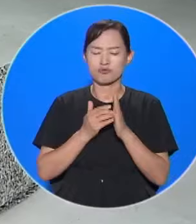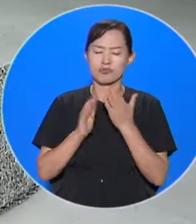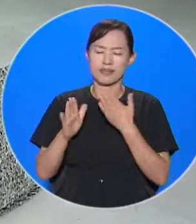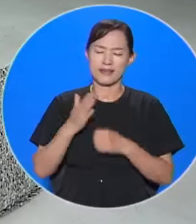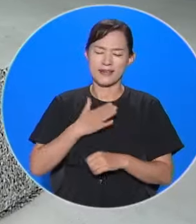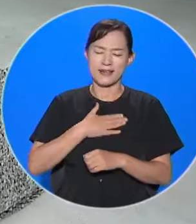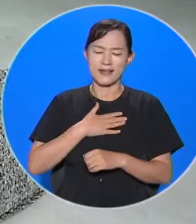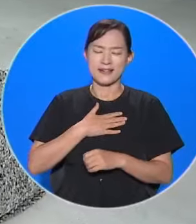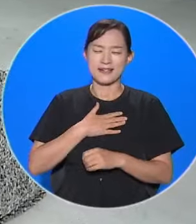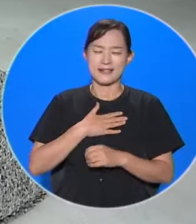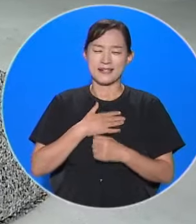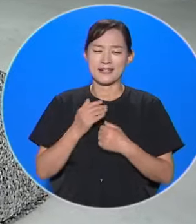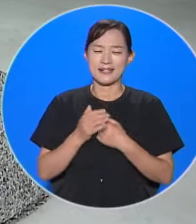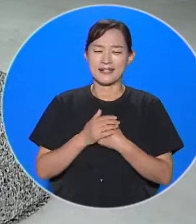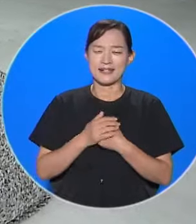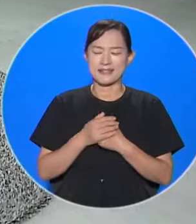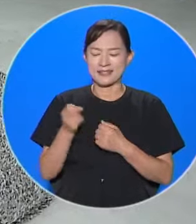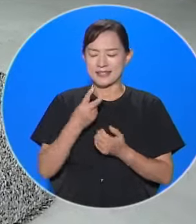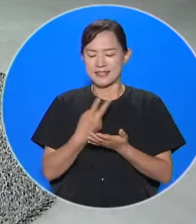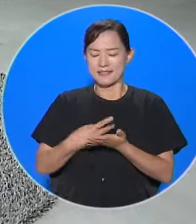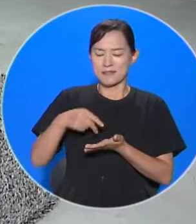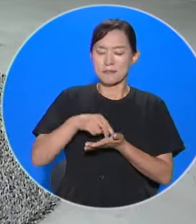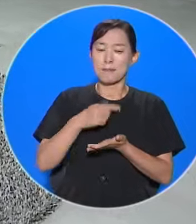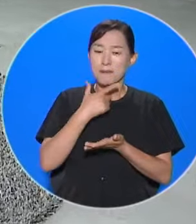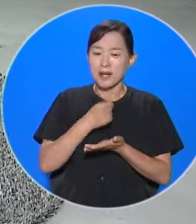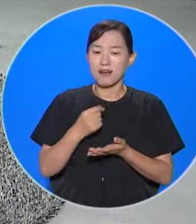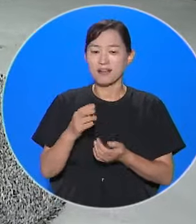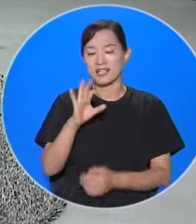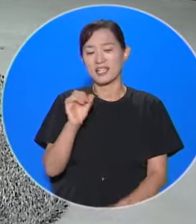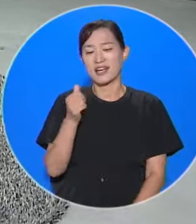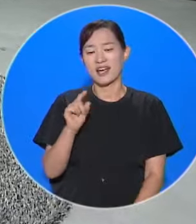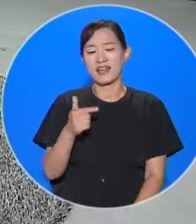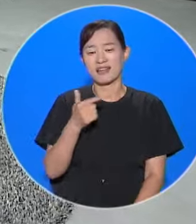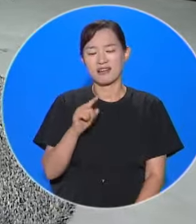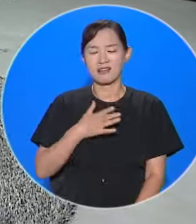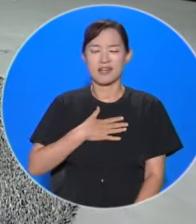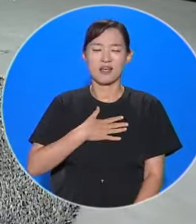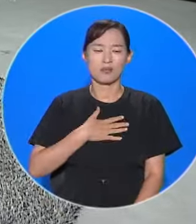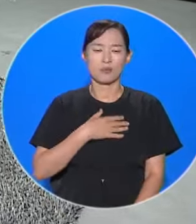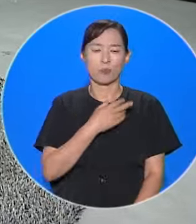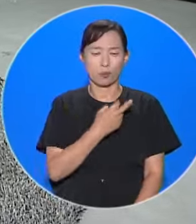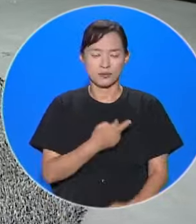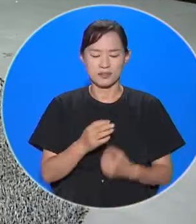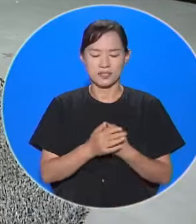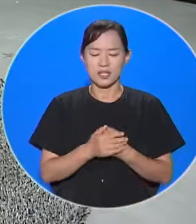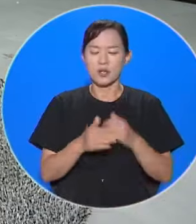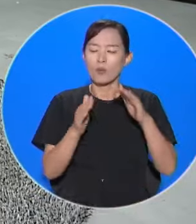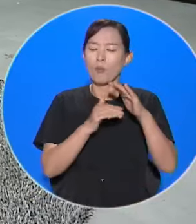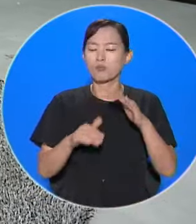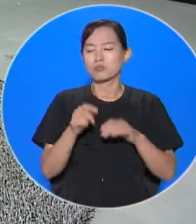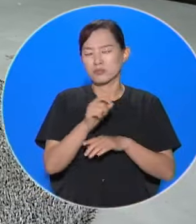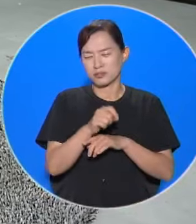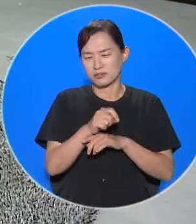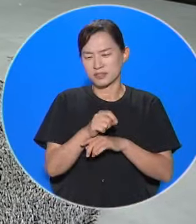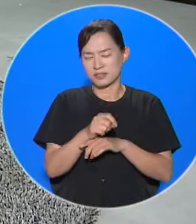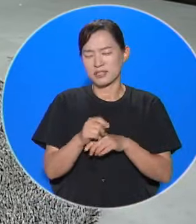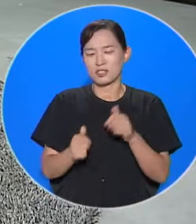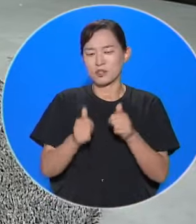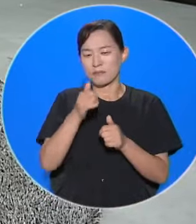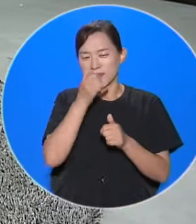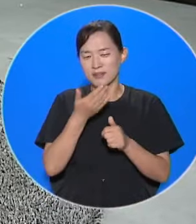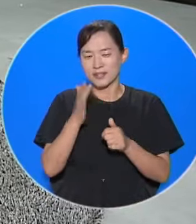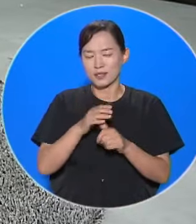점금같이 일어설 수 있기를 기도합니다. 이한나님, 하나님 우리 동생이 공무원 시험을 봤는데 좋은 결과 있게 해주시고 가족